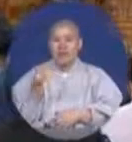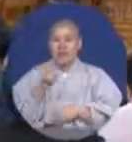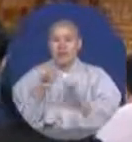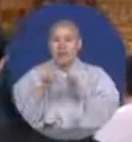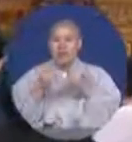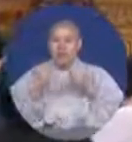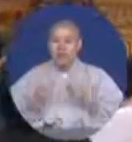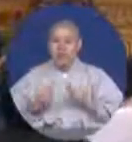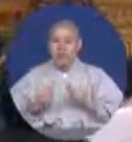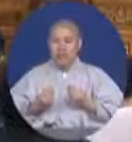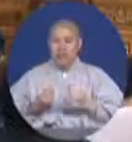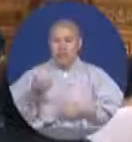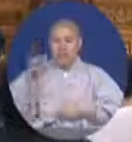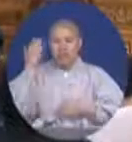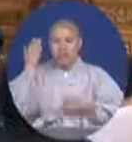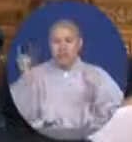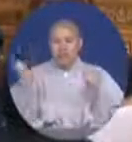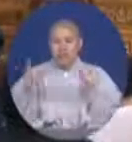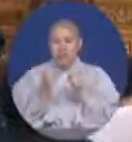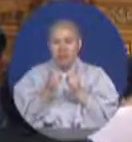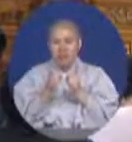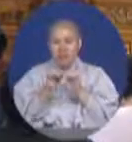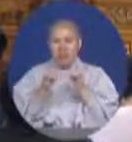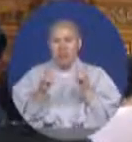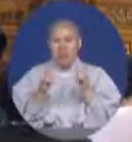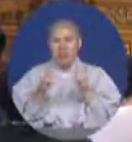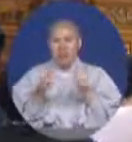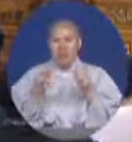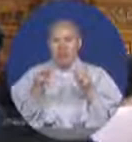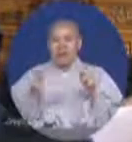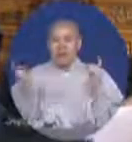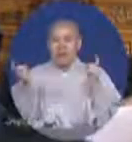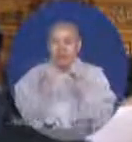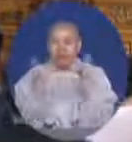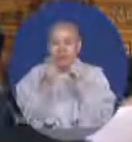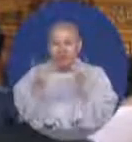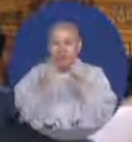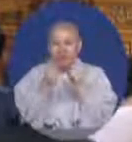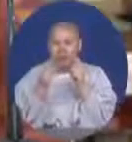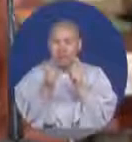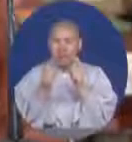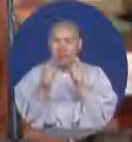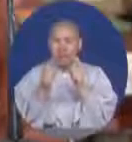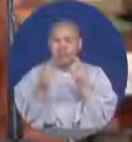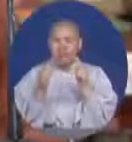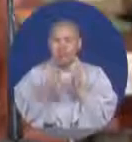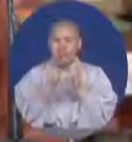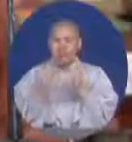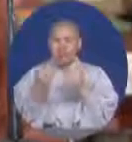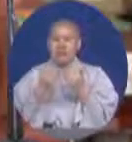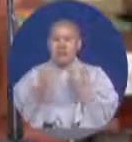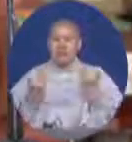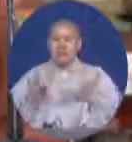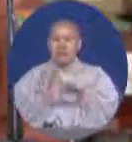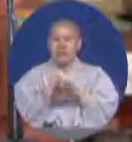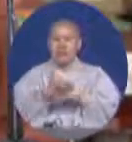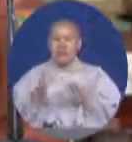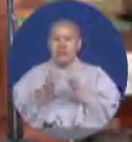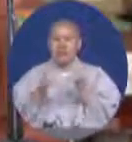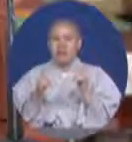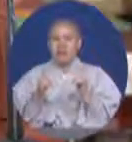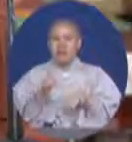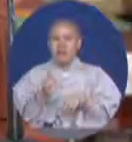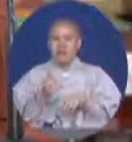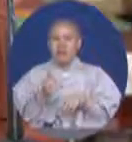보니까 과거에 만났던 사람하고 지금 싸움을 하가면서 헤어지는데 저 딴 사람하고는 또 열심히 지금 사귀고